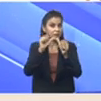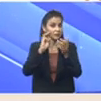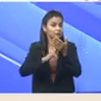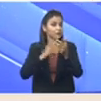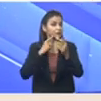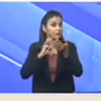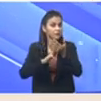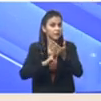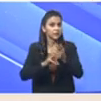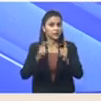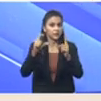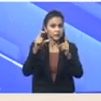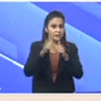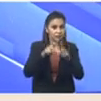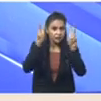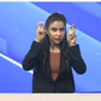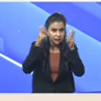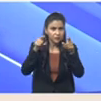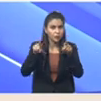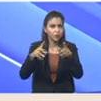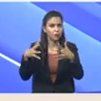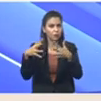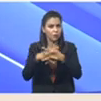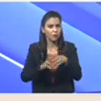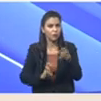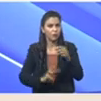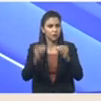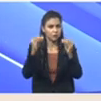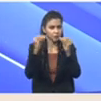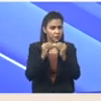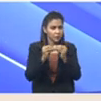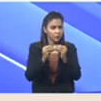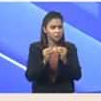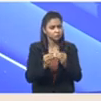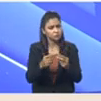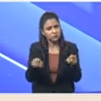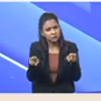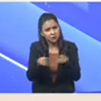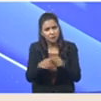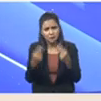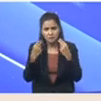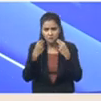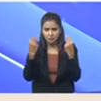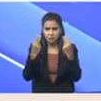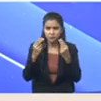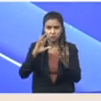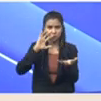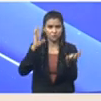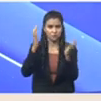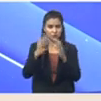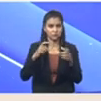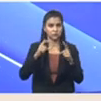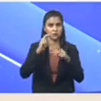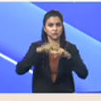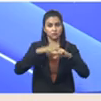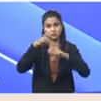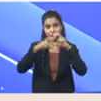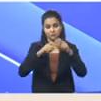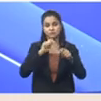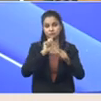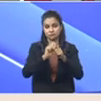डिज्नी और वार्नर ब्रदर्स जैसी दुनिया के जाने माने प्रोडक्शन कंपनीज के साथ काम कर रहे